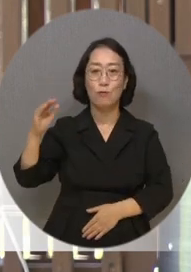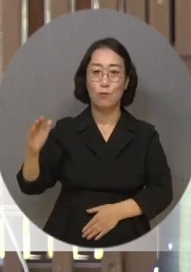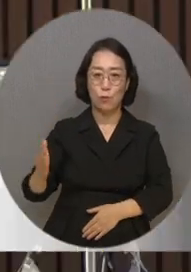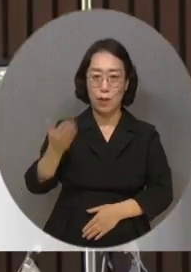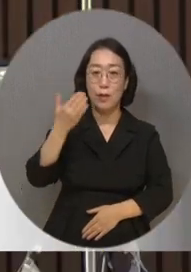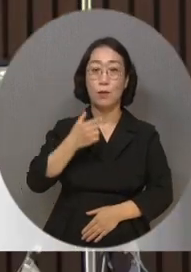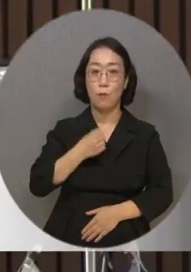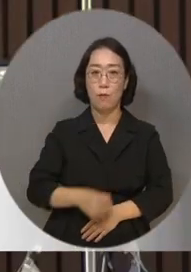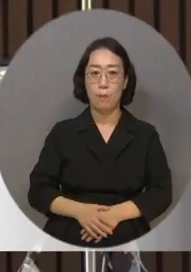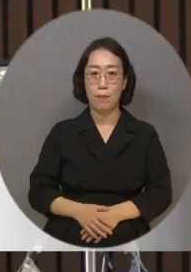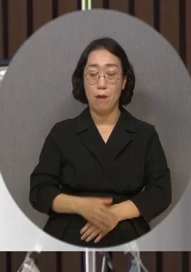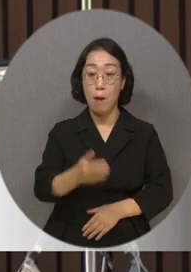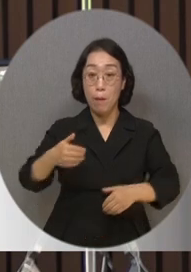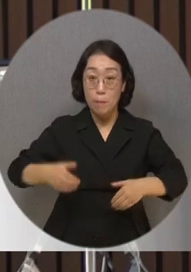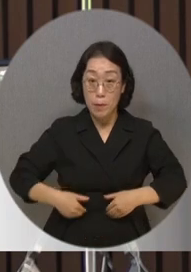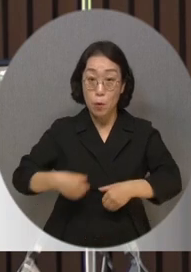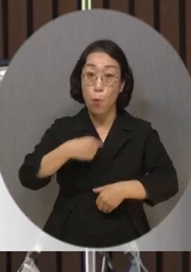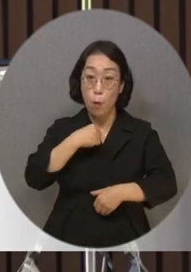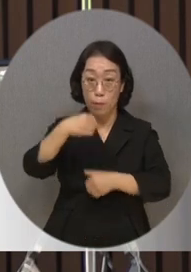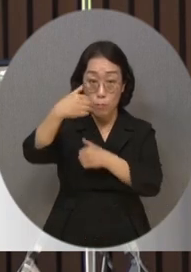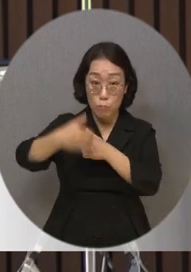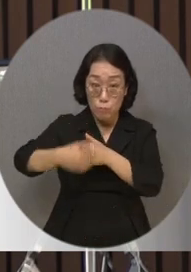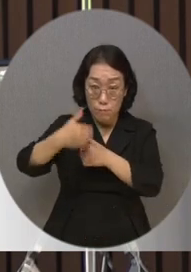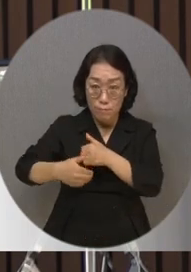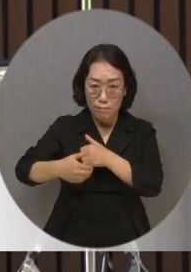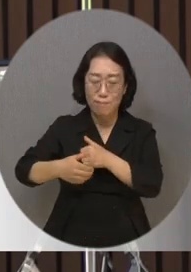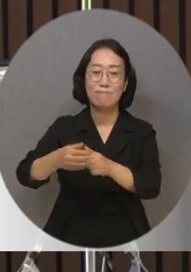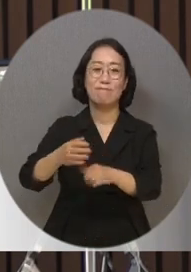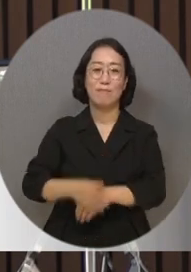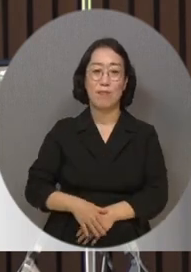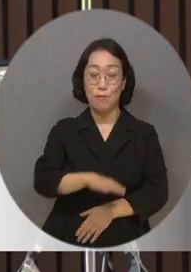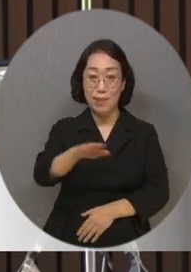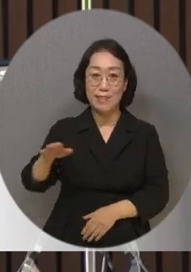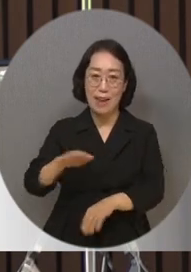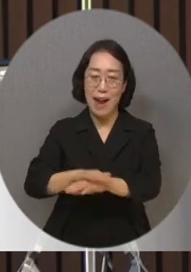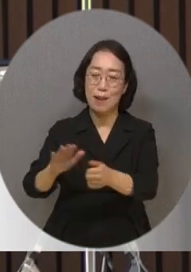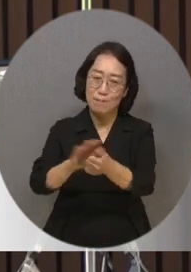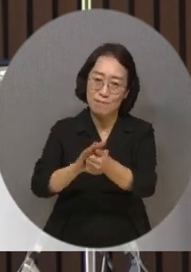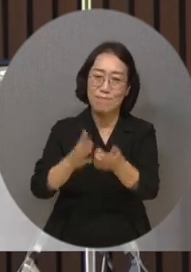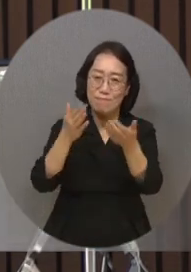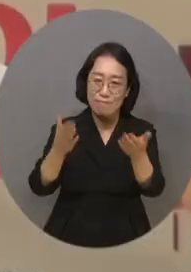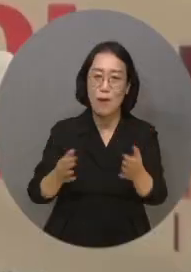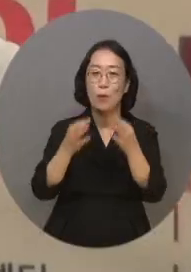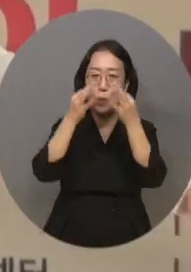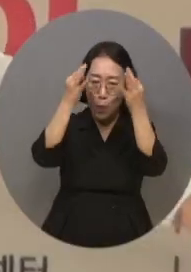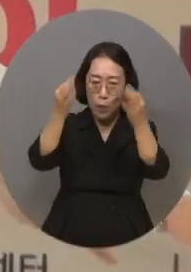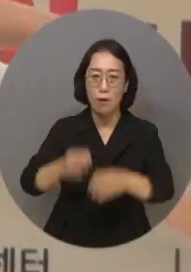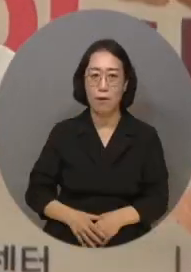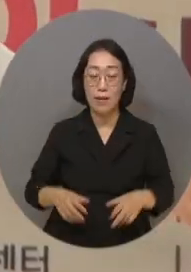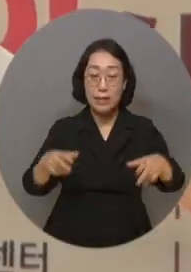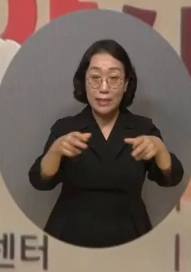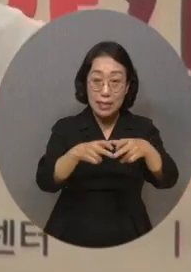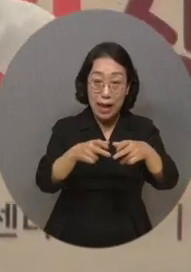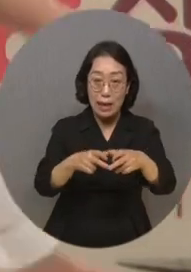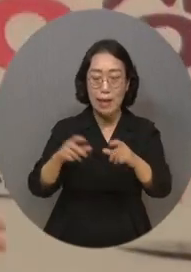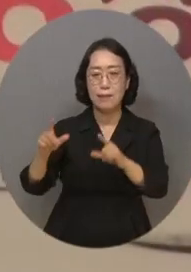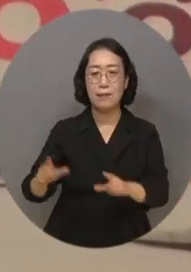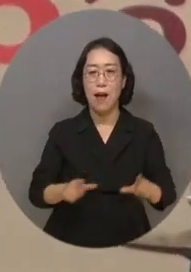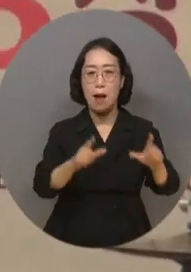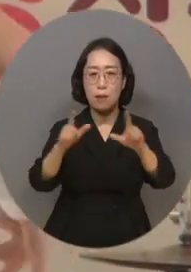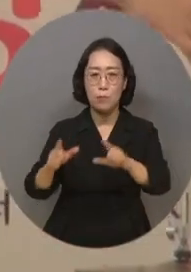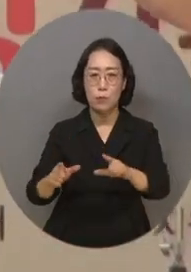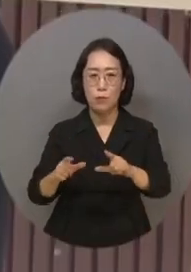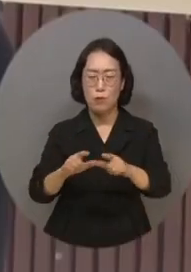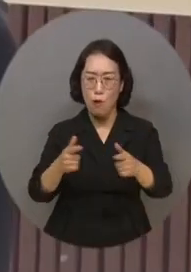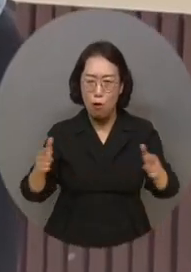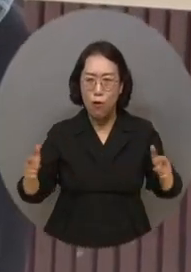되길 바라고요. 필요하신 거 있으면 작게라도 말씀해 주세요. 최대한 반응해 드리도록 노력하겠습니다. 장애, 삶 속에 놓인